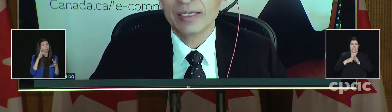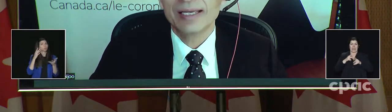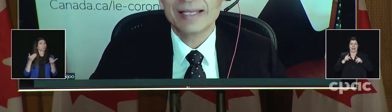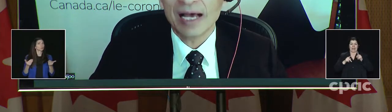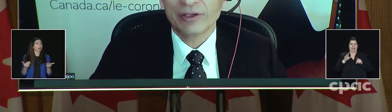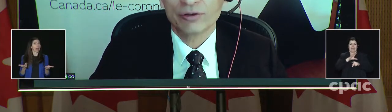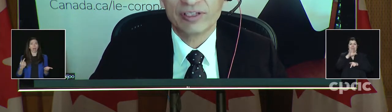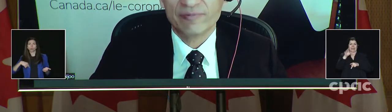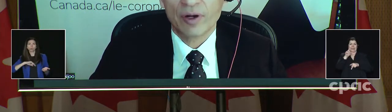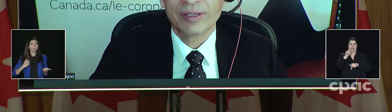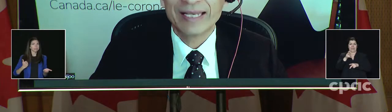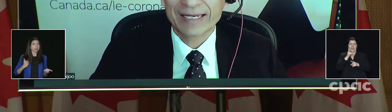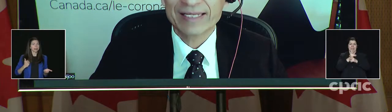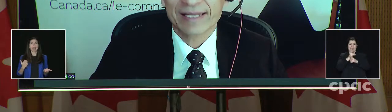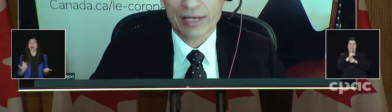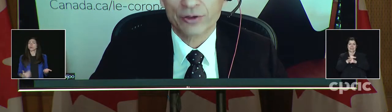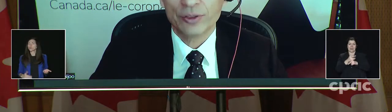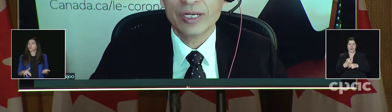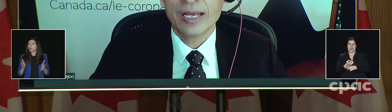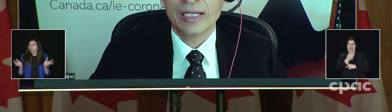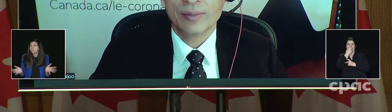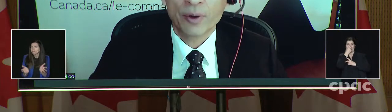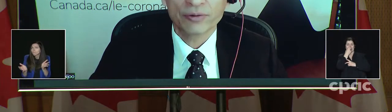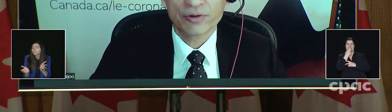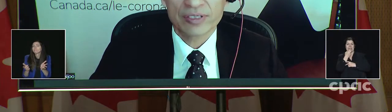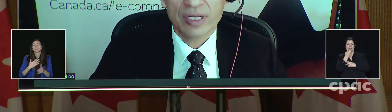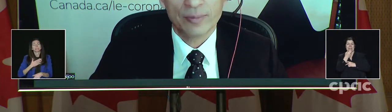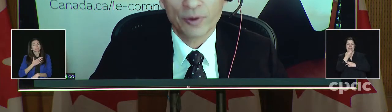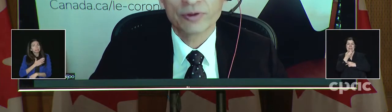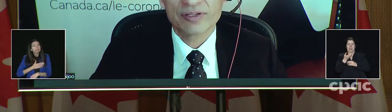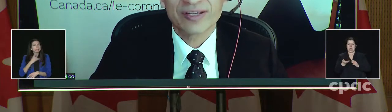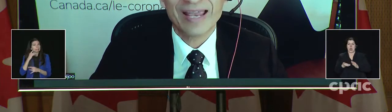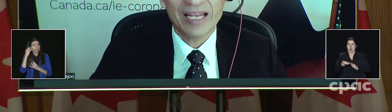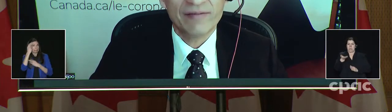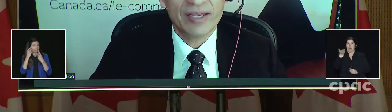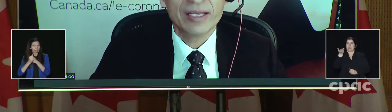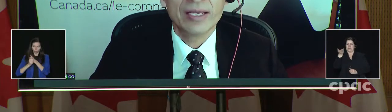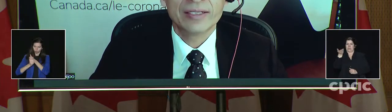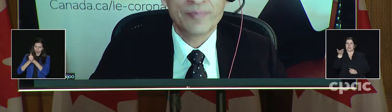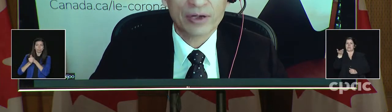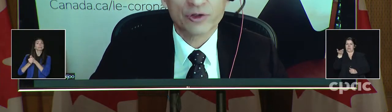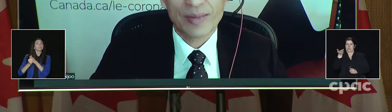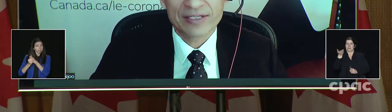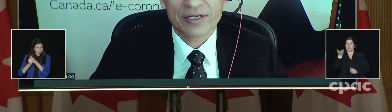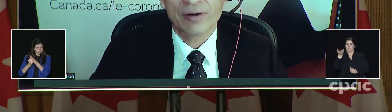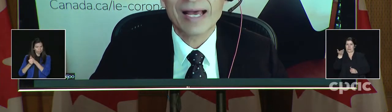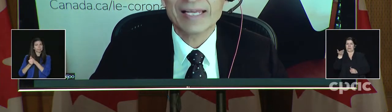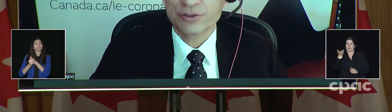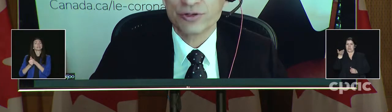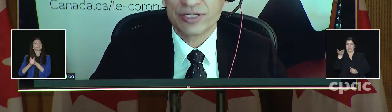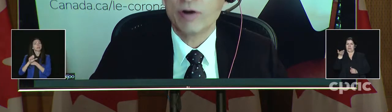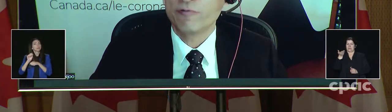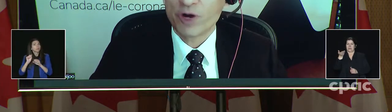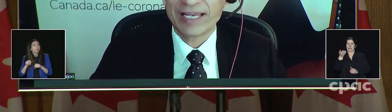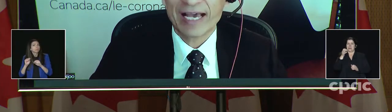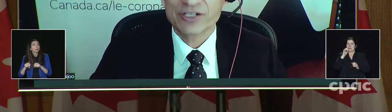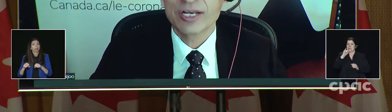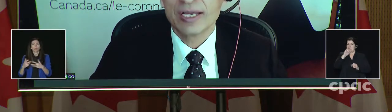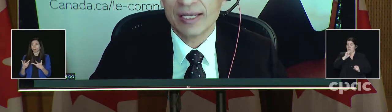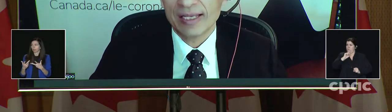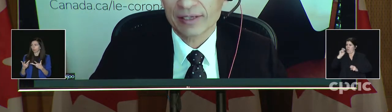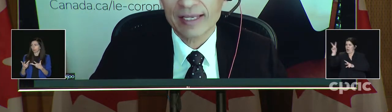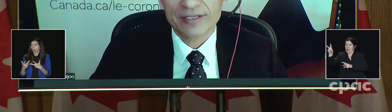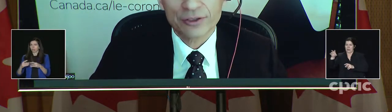d'examiner attentivement les risques accrus et le potentiel élevé des perturbations associées aux